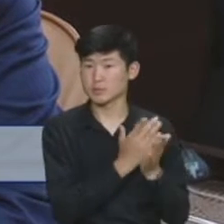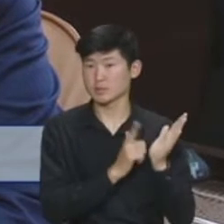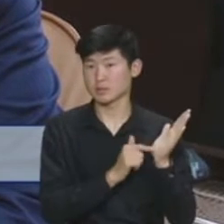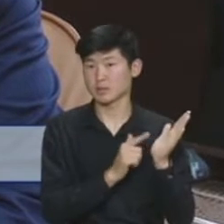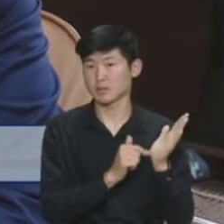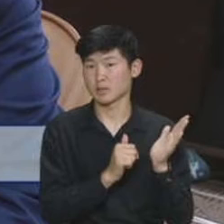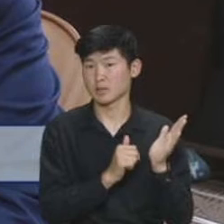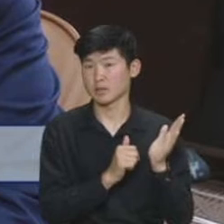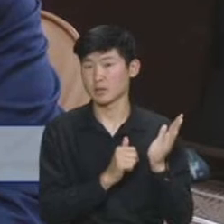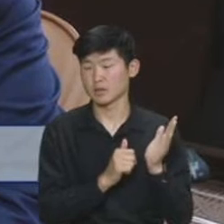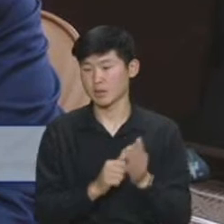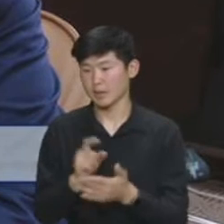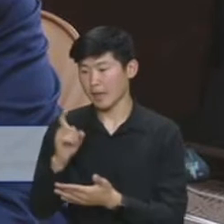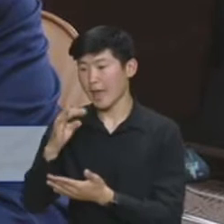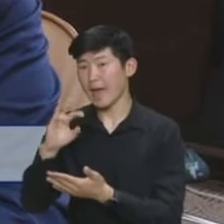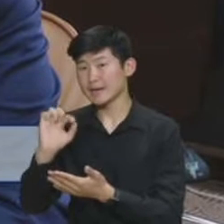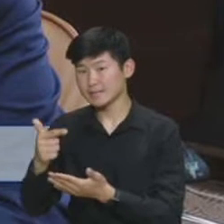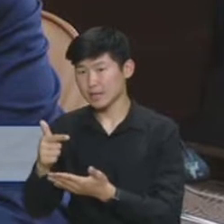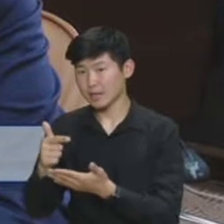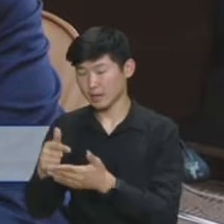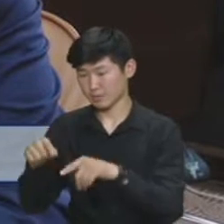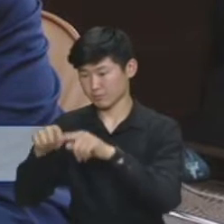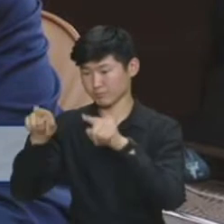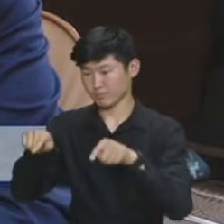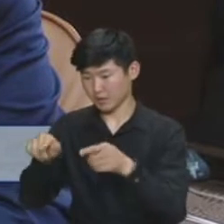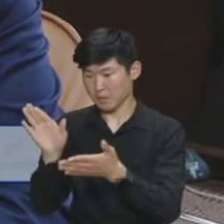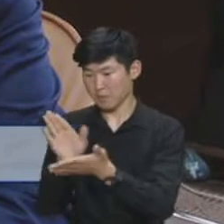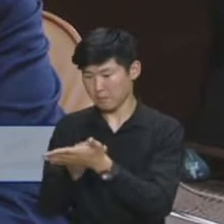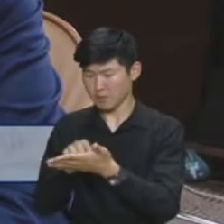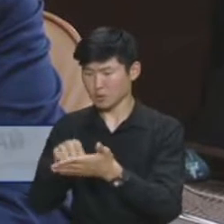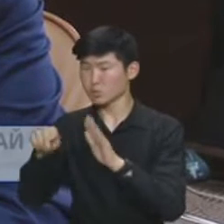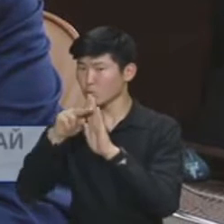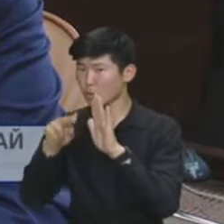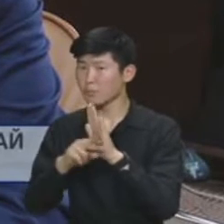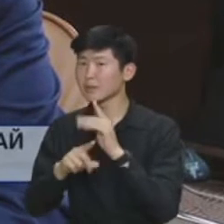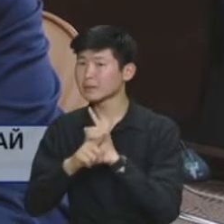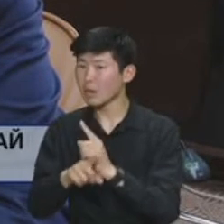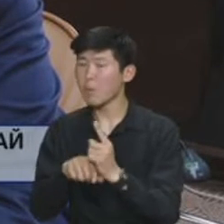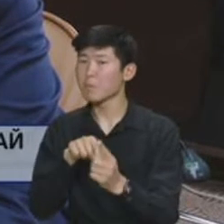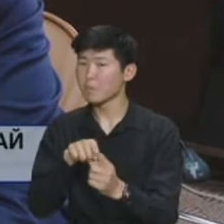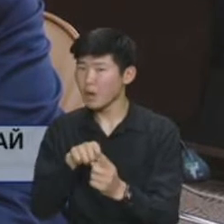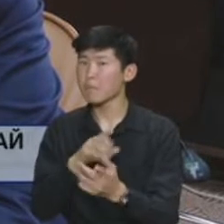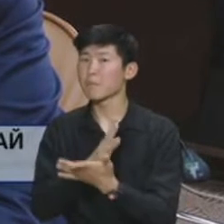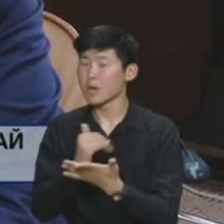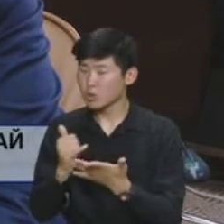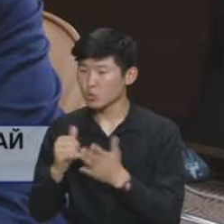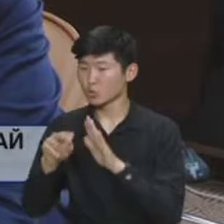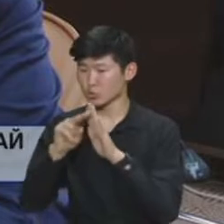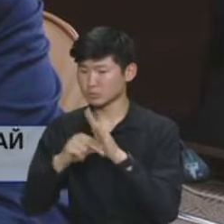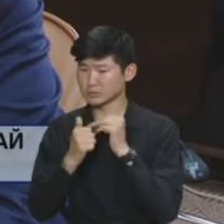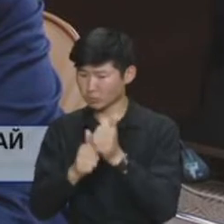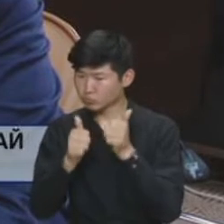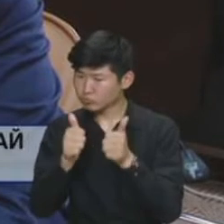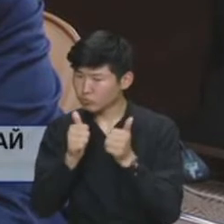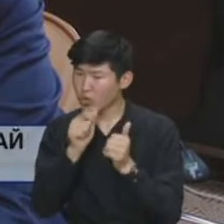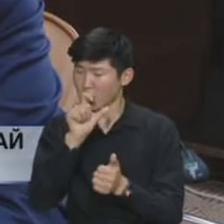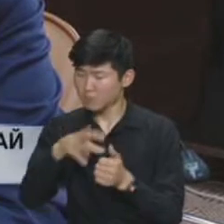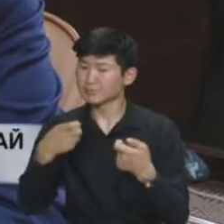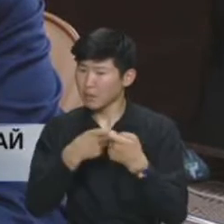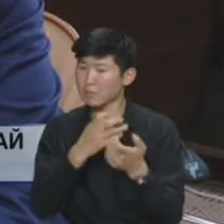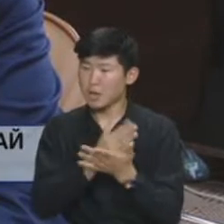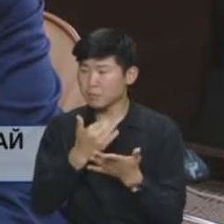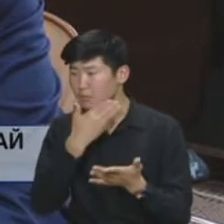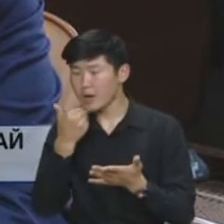яг одоо үгтэй хайрцган дээр тавигдсан одоо тэр одоо химийн бодис элементүүдэн дотор байна уугүй юу стандартыг хангаж байна уугүй бүдэнгийн